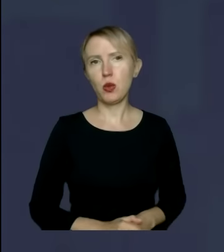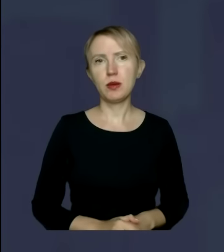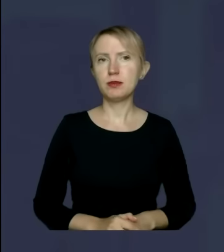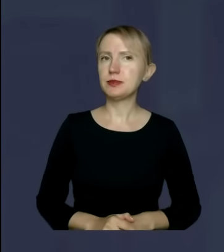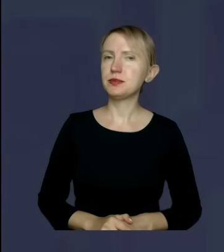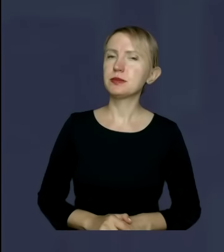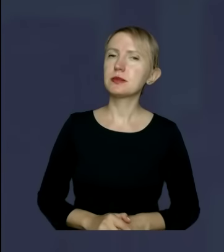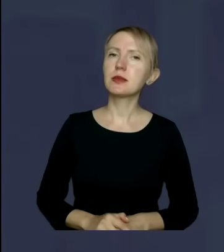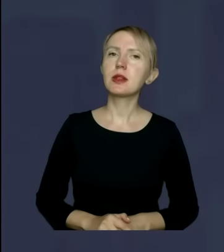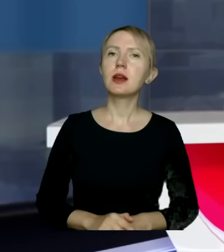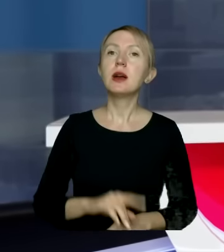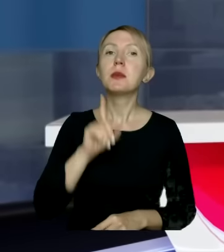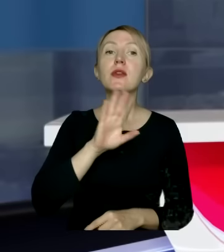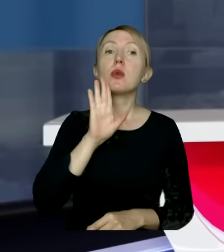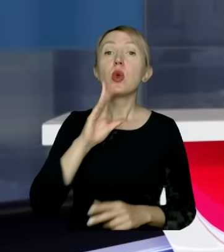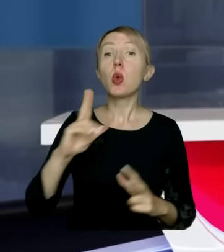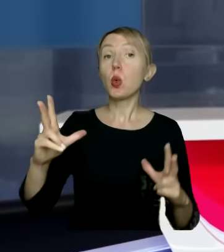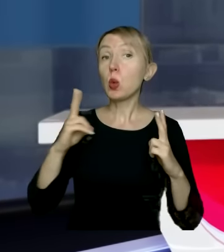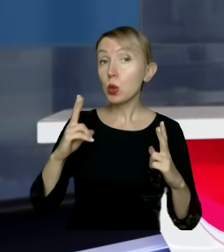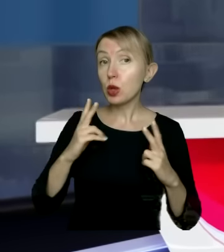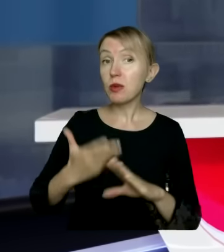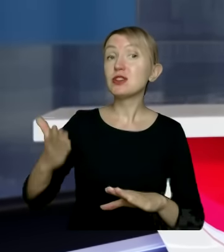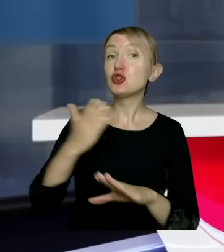prawdopodobnie urlop który był wcześniej